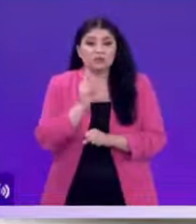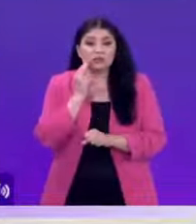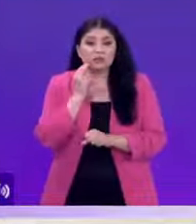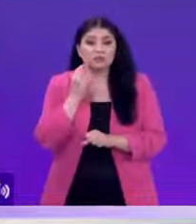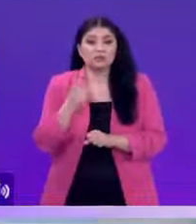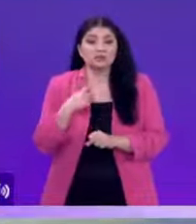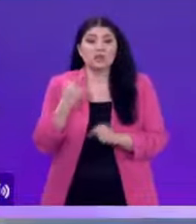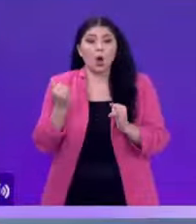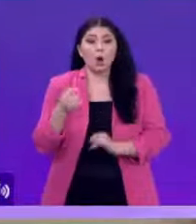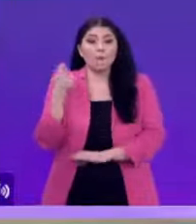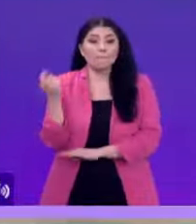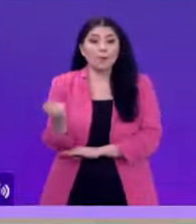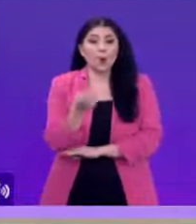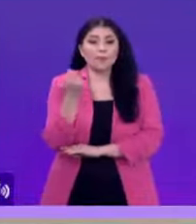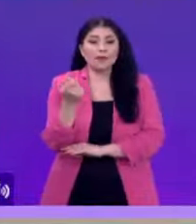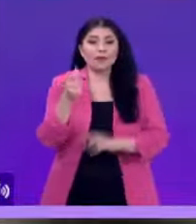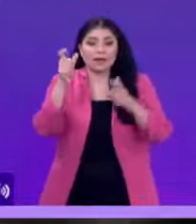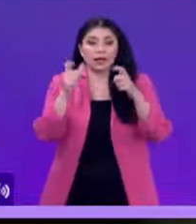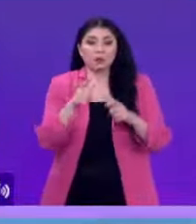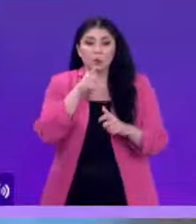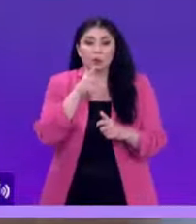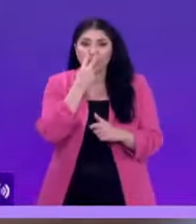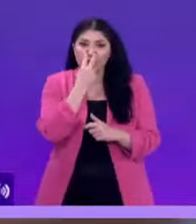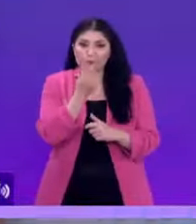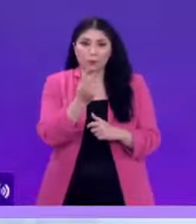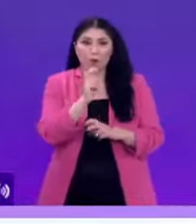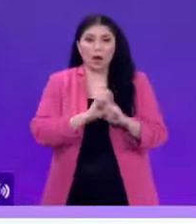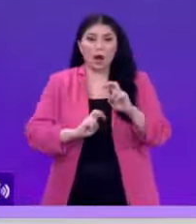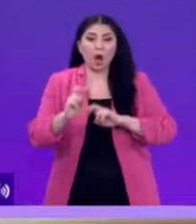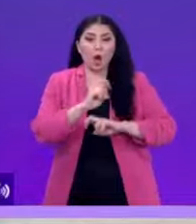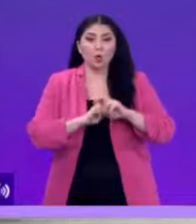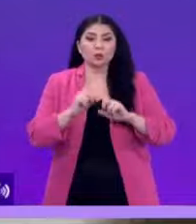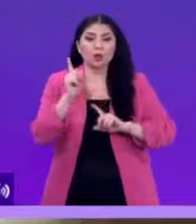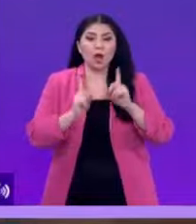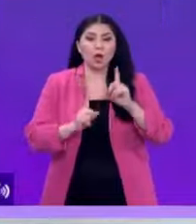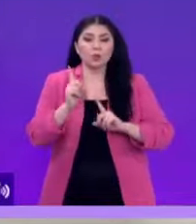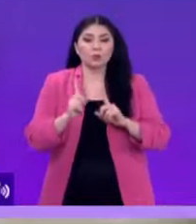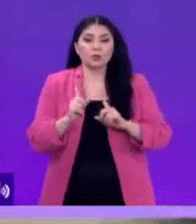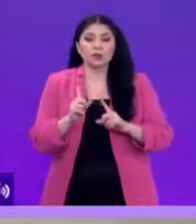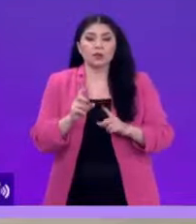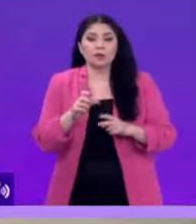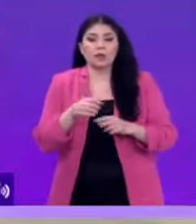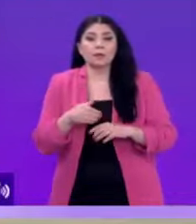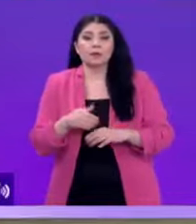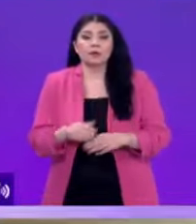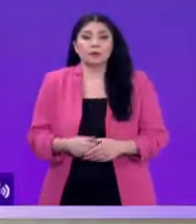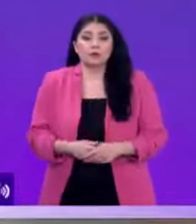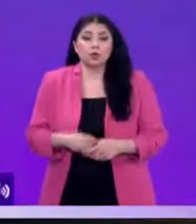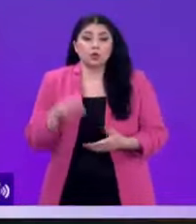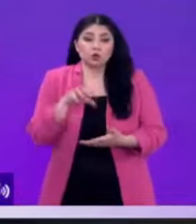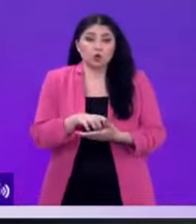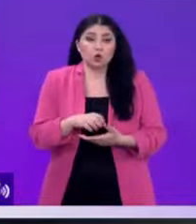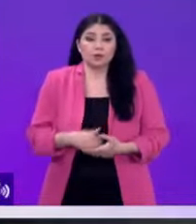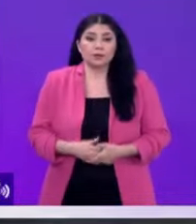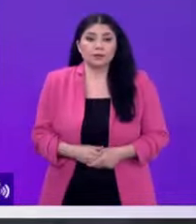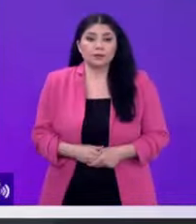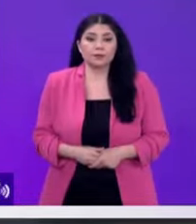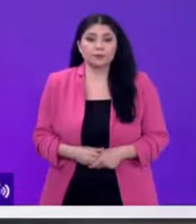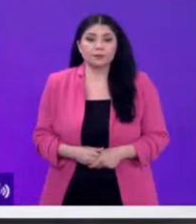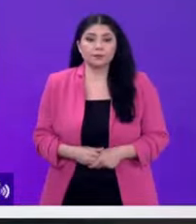de față pompierii în această clădire pe care o vedem, caută în anumite raioane, în anumite zone, pentru că